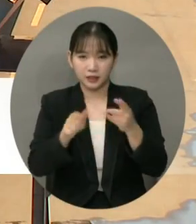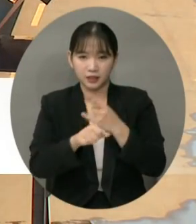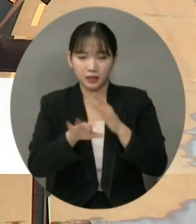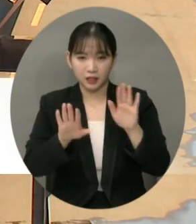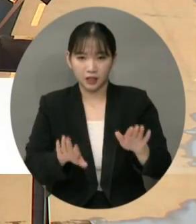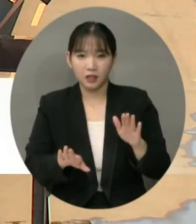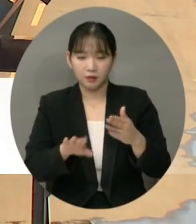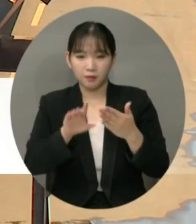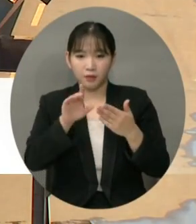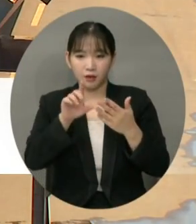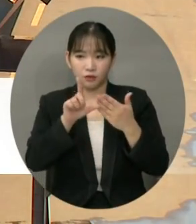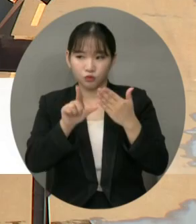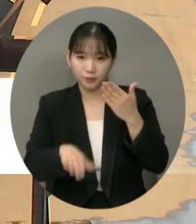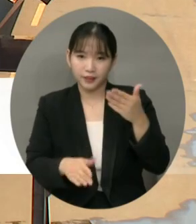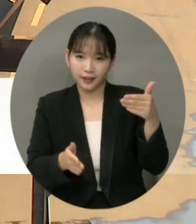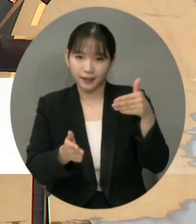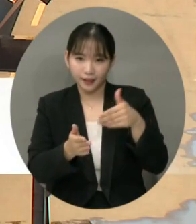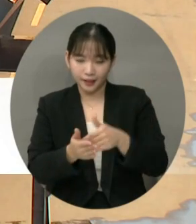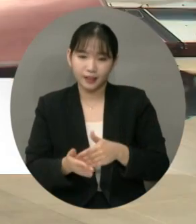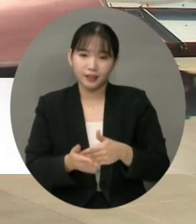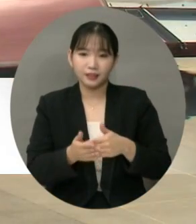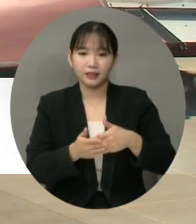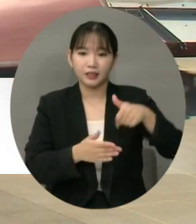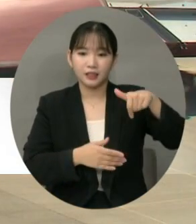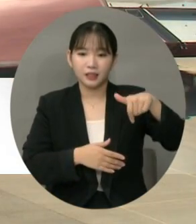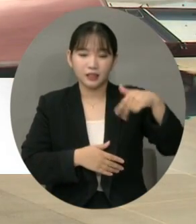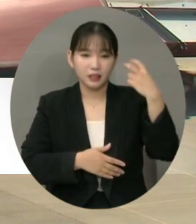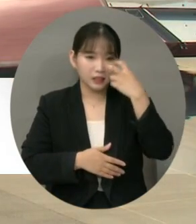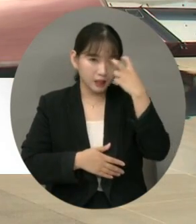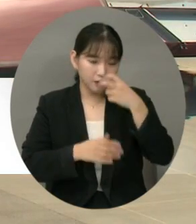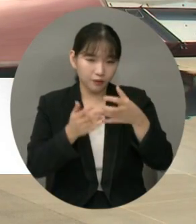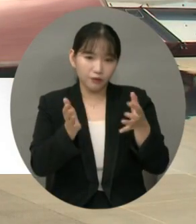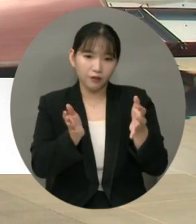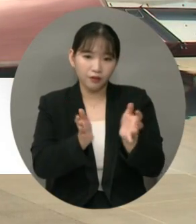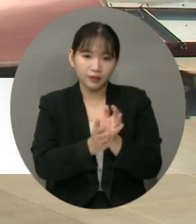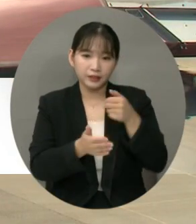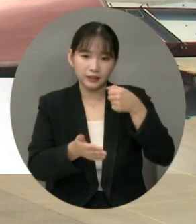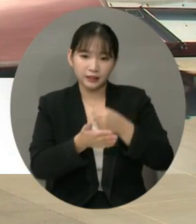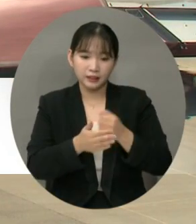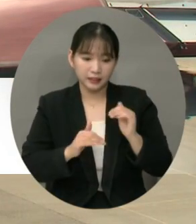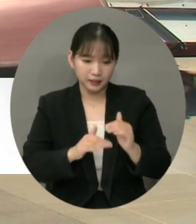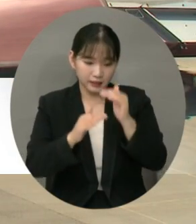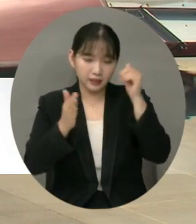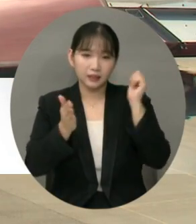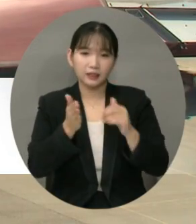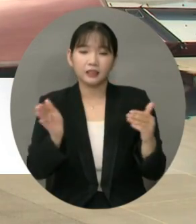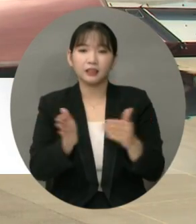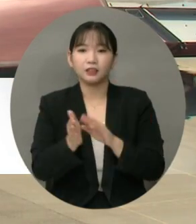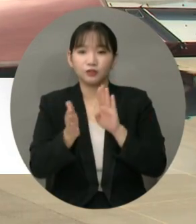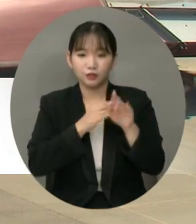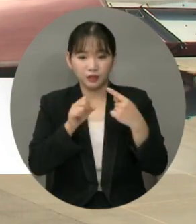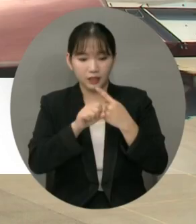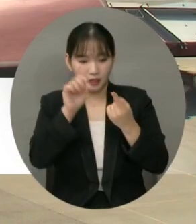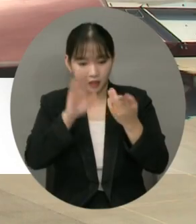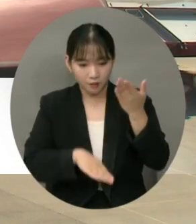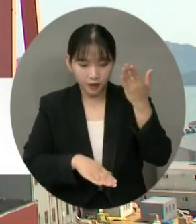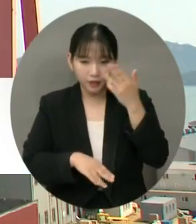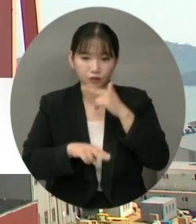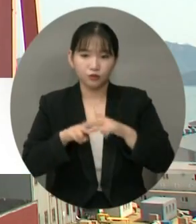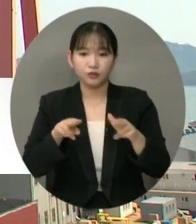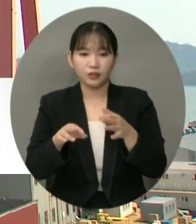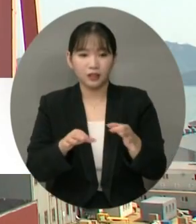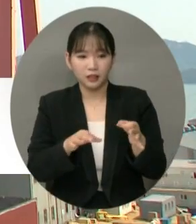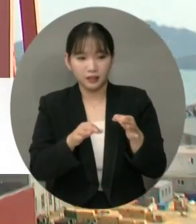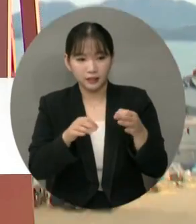이달 말까지 상장 주관사 선정과 금감원 지정 감사인 신청절차를 마무리하고 내년 하반기 유가 증권 시장